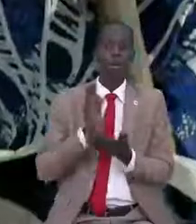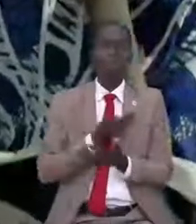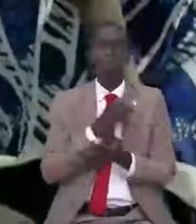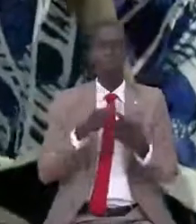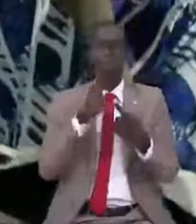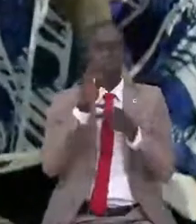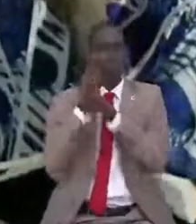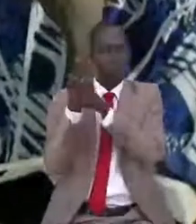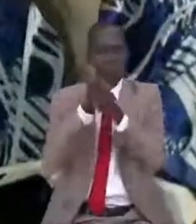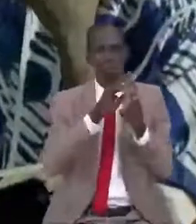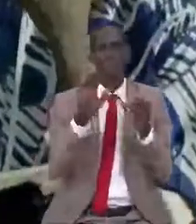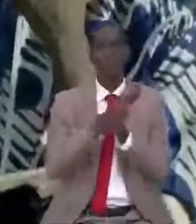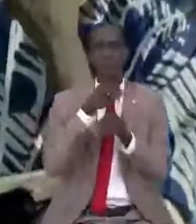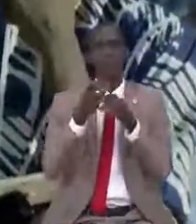gens